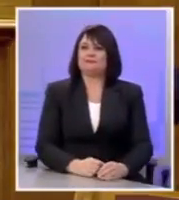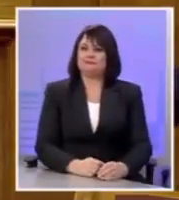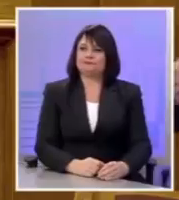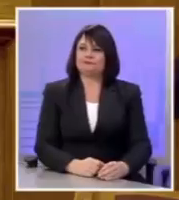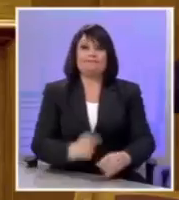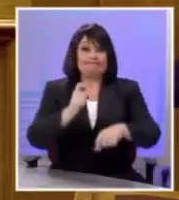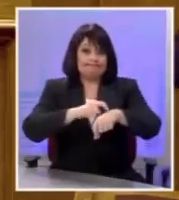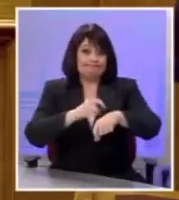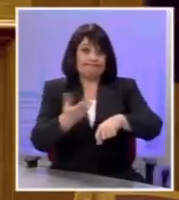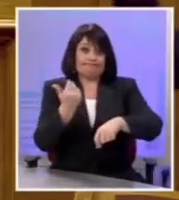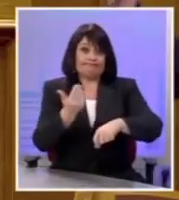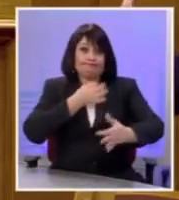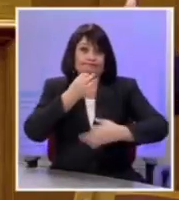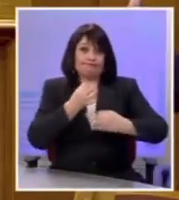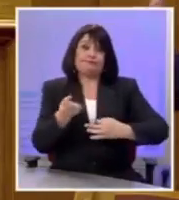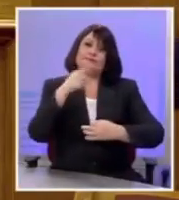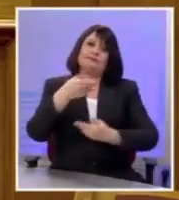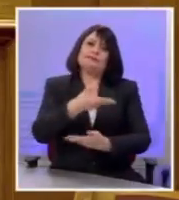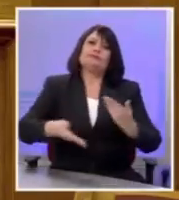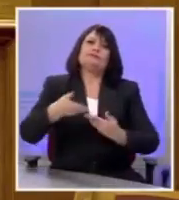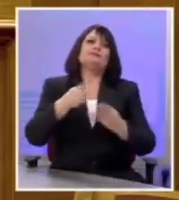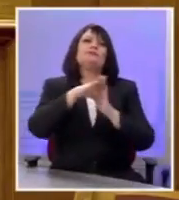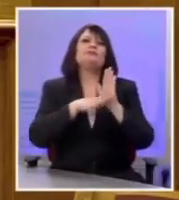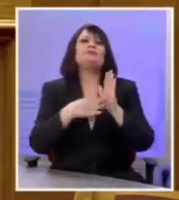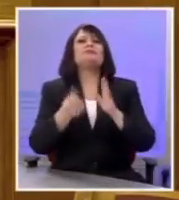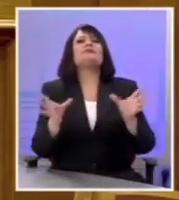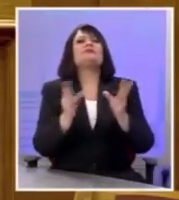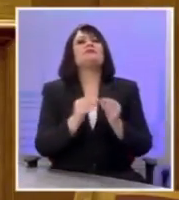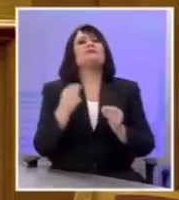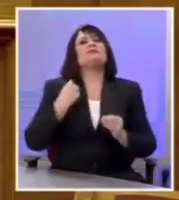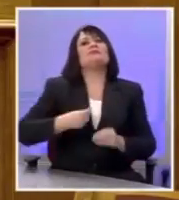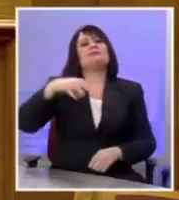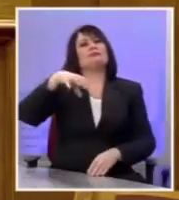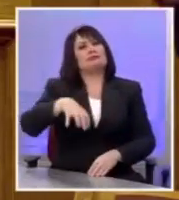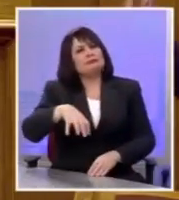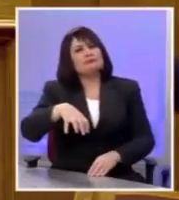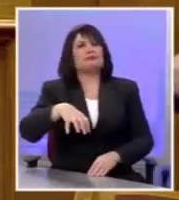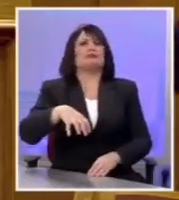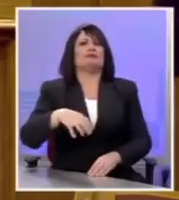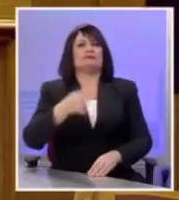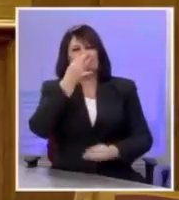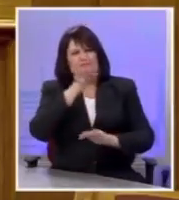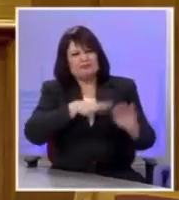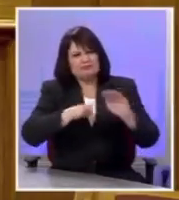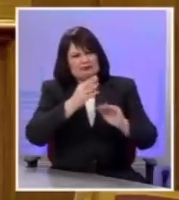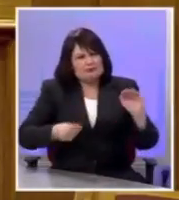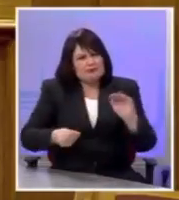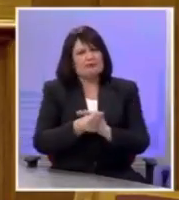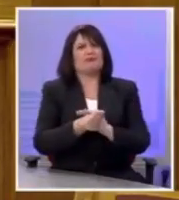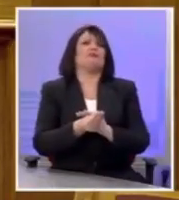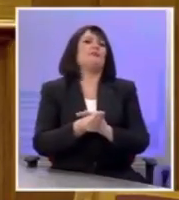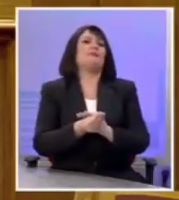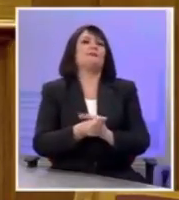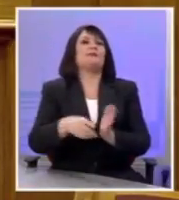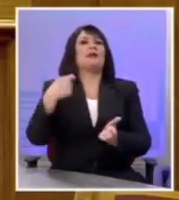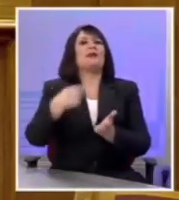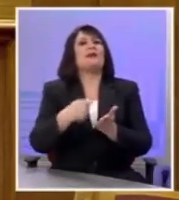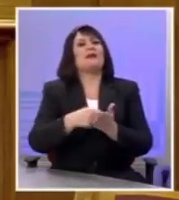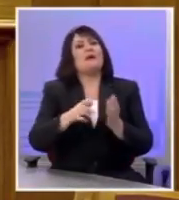Δεν έχω τον χρόνο να πω για το εναλλακτικό πρόγραμμα που έχουμε για το δημόσιο τομέα, για τη διαφθορά, για την επέκταση της